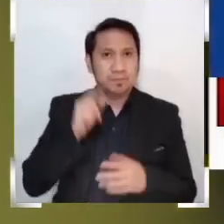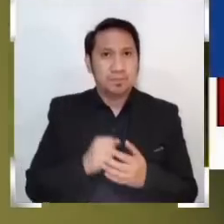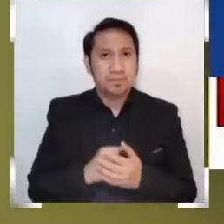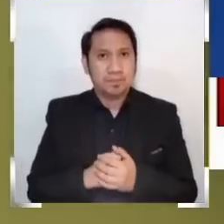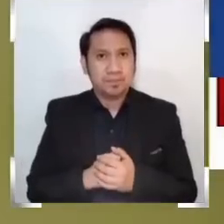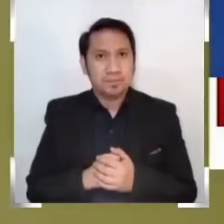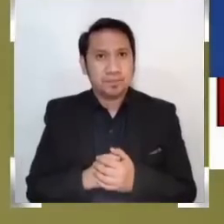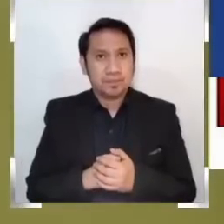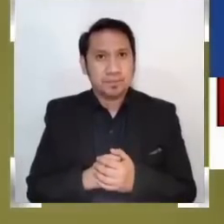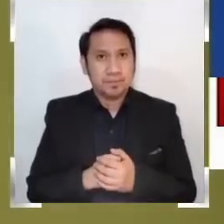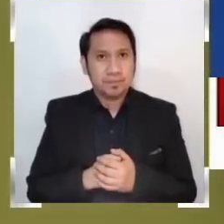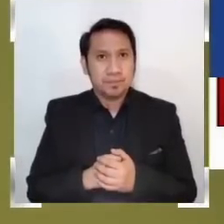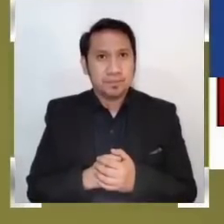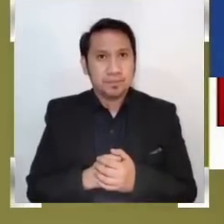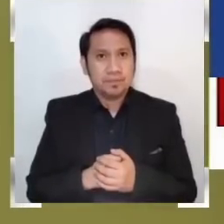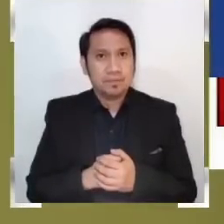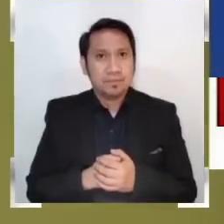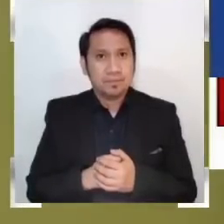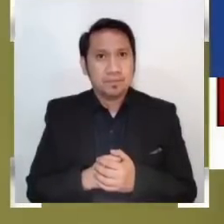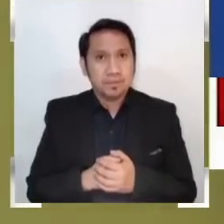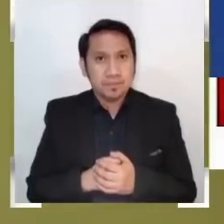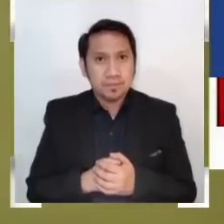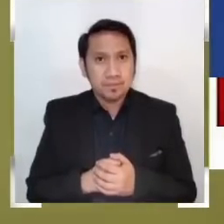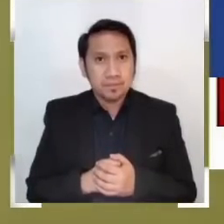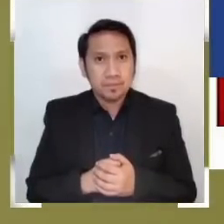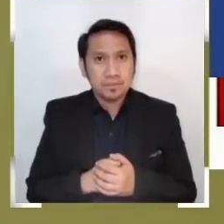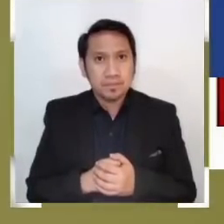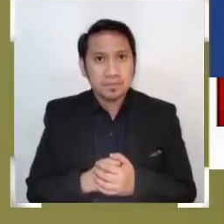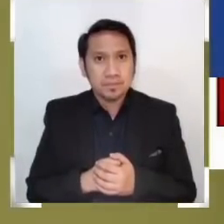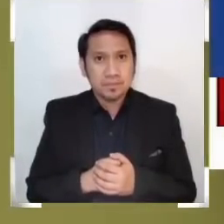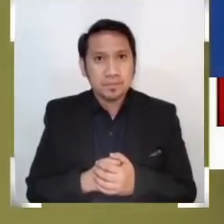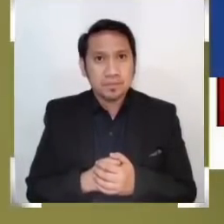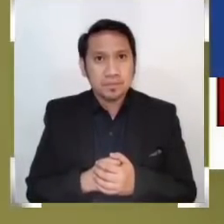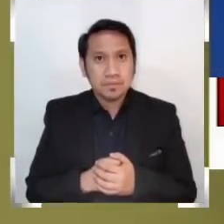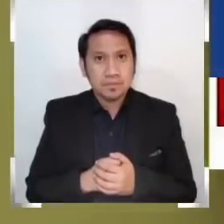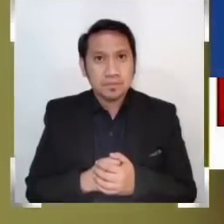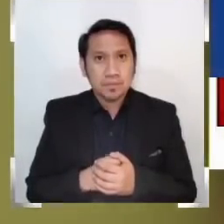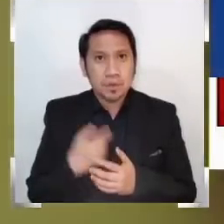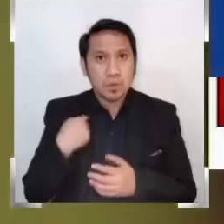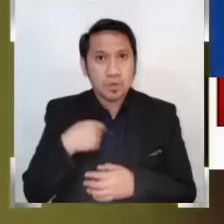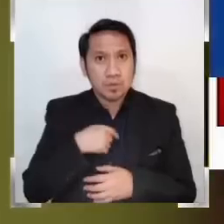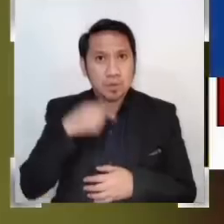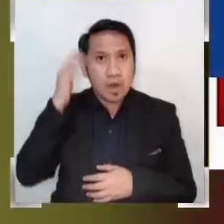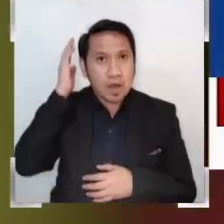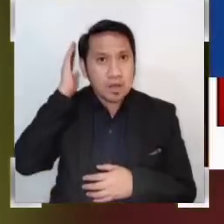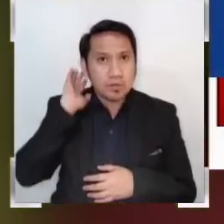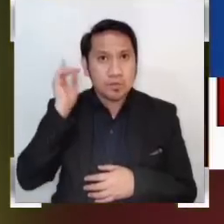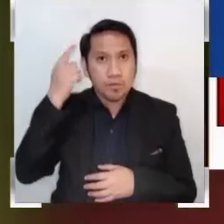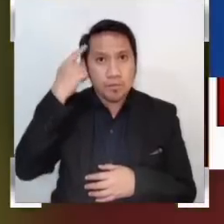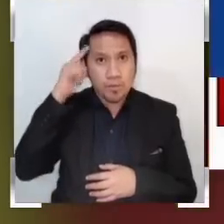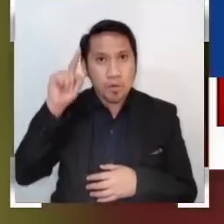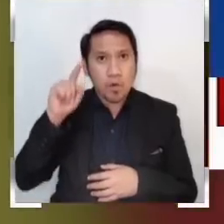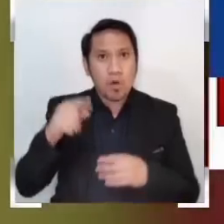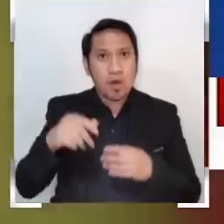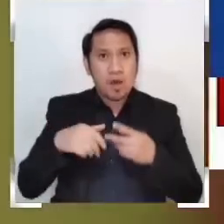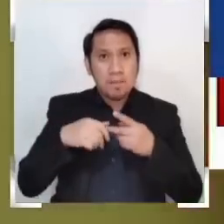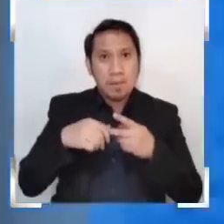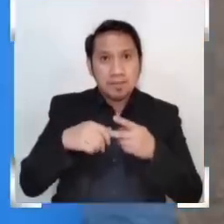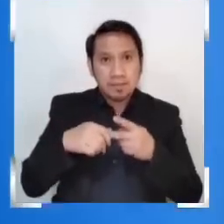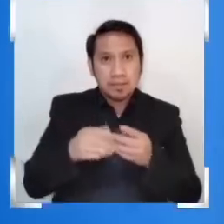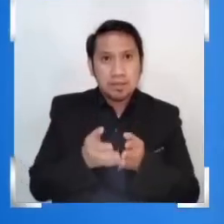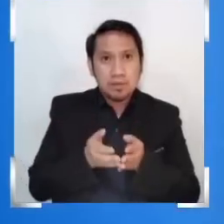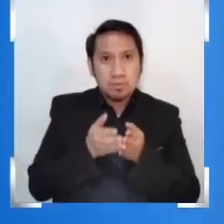nag-boat kayo dyan. O bangka man lang. Pwede po. Pwede kami dala po